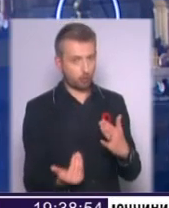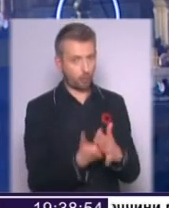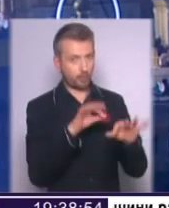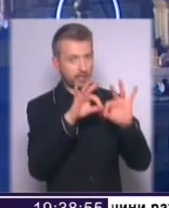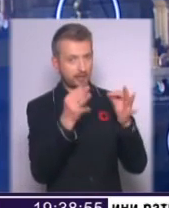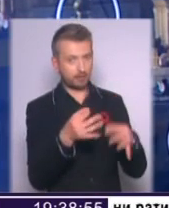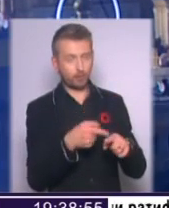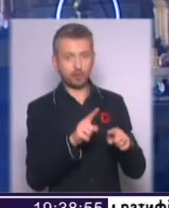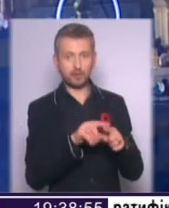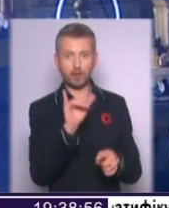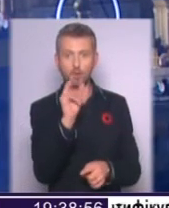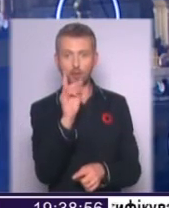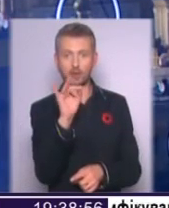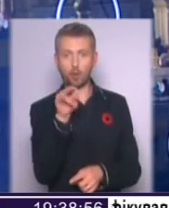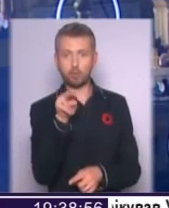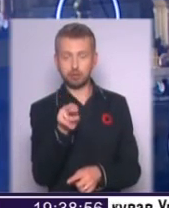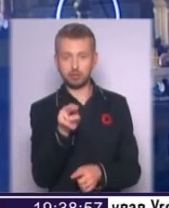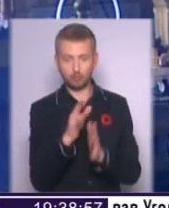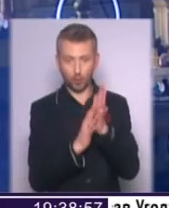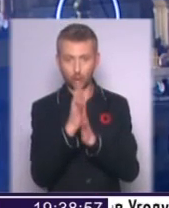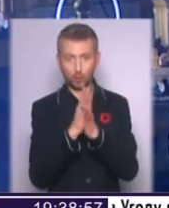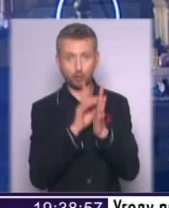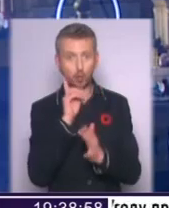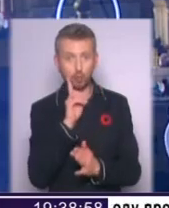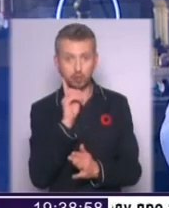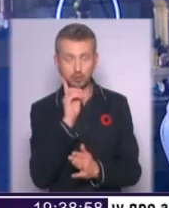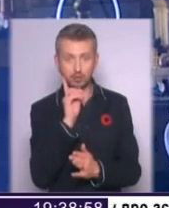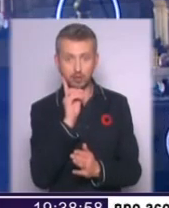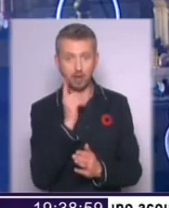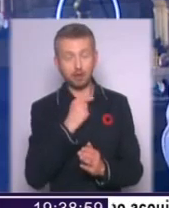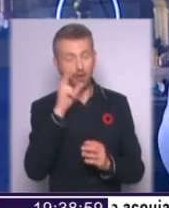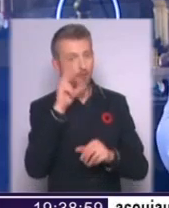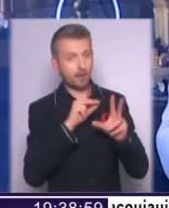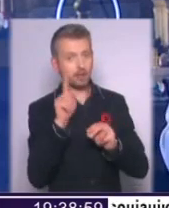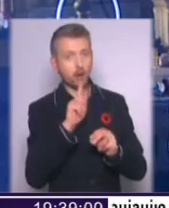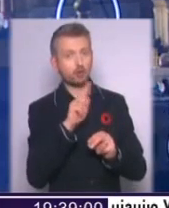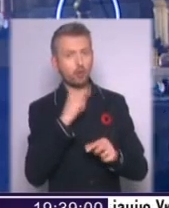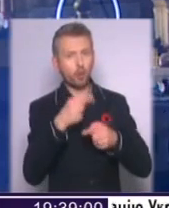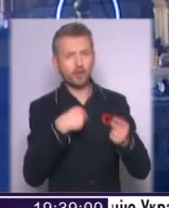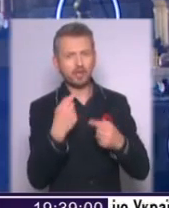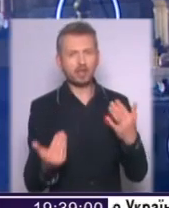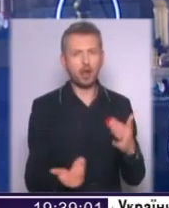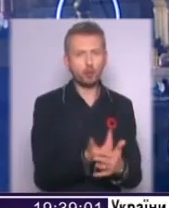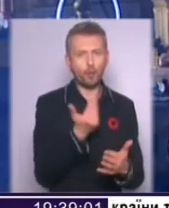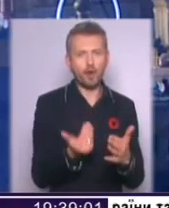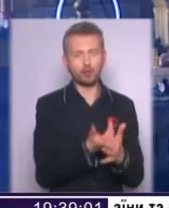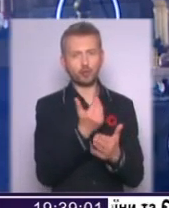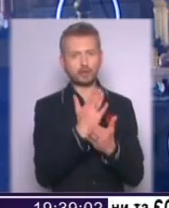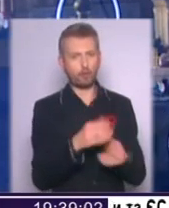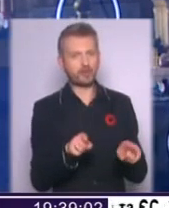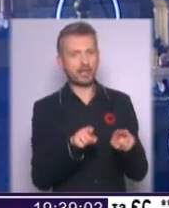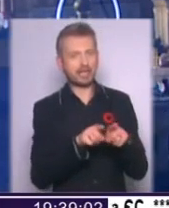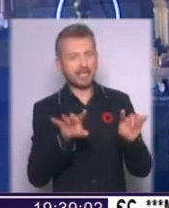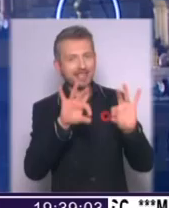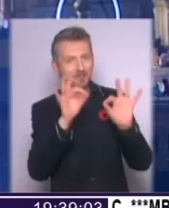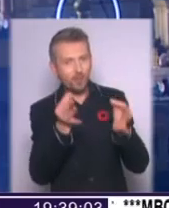це укроп. Тому я вважаю, що постійне новаторство в таких